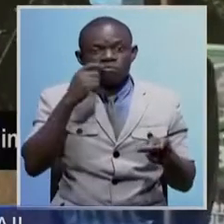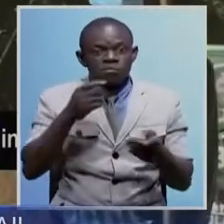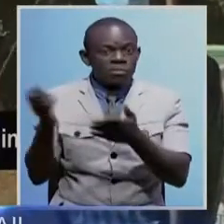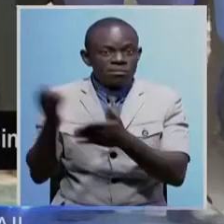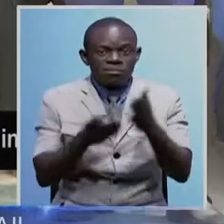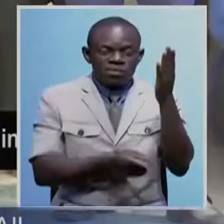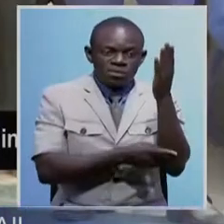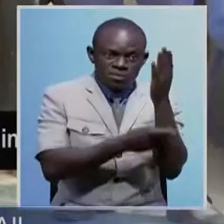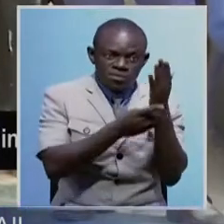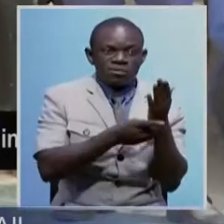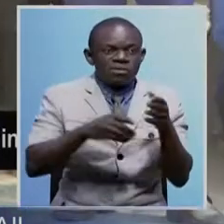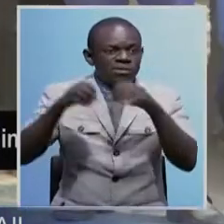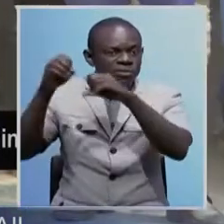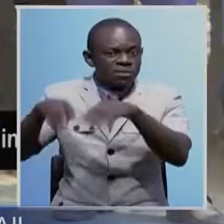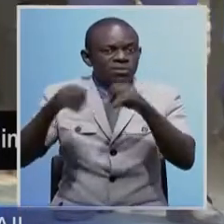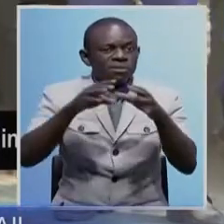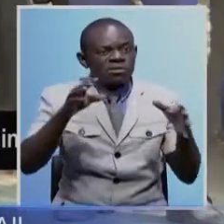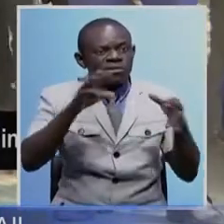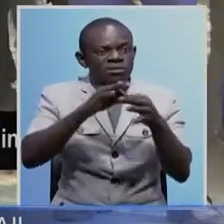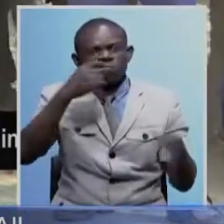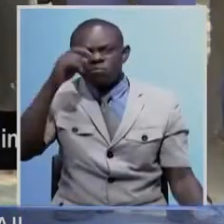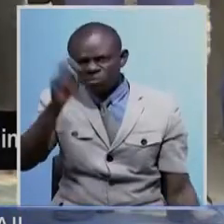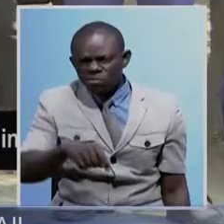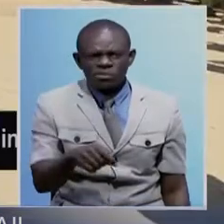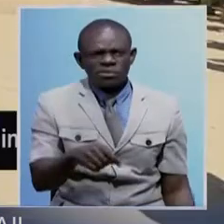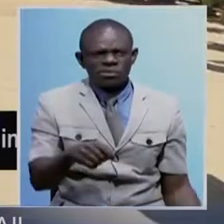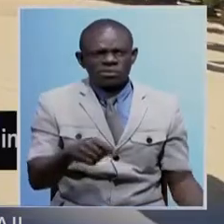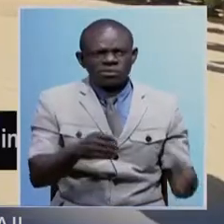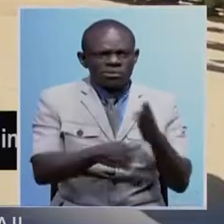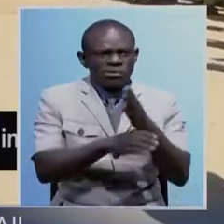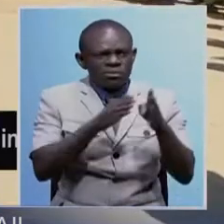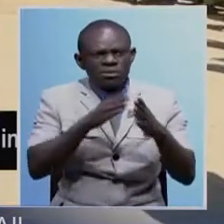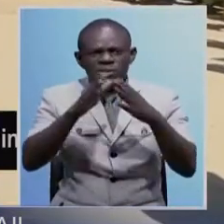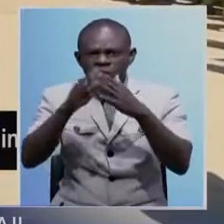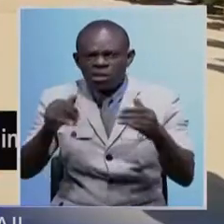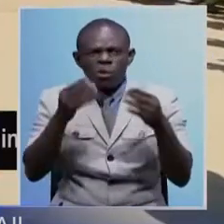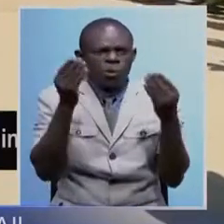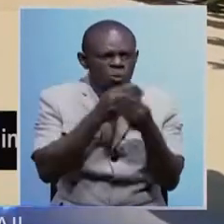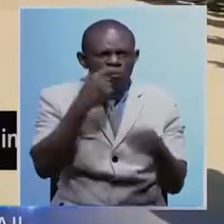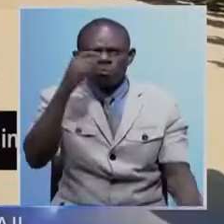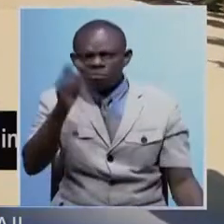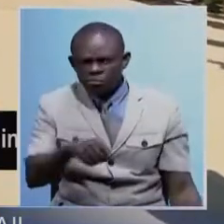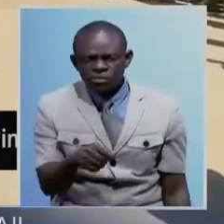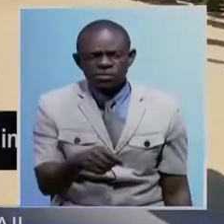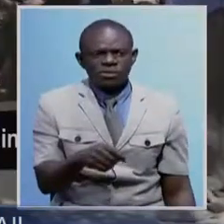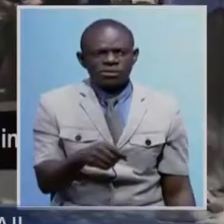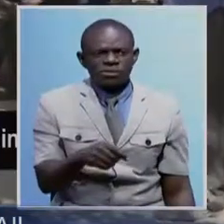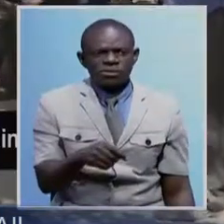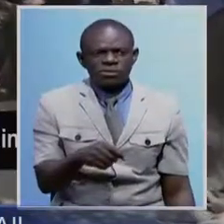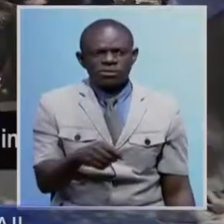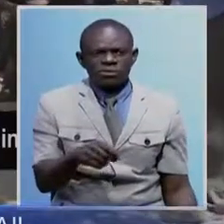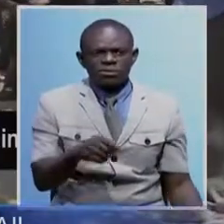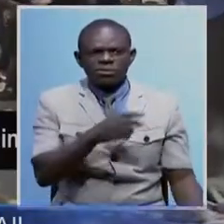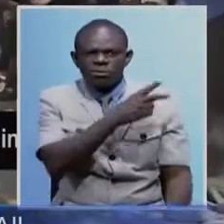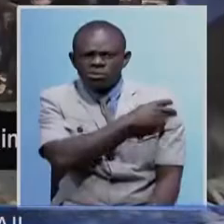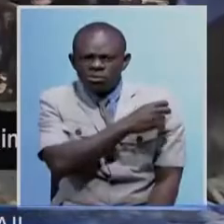yonse. Yafike konse na ukuno. Ali kula maya ndabusa kabusak. Filafine bakateka nomba na bena. Na kula ma